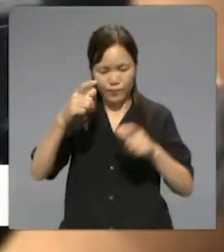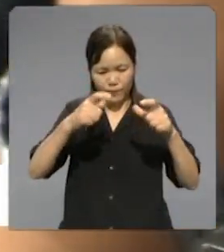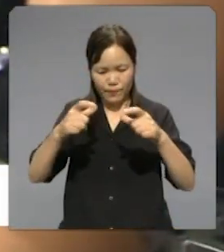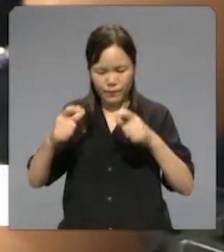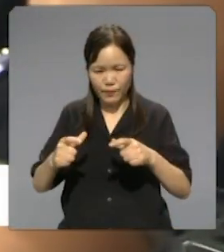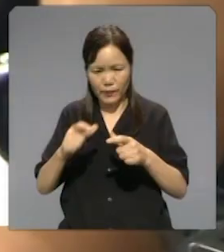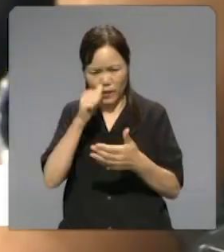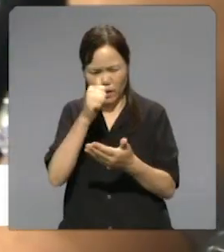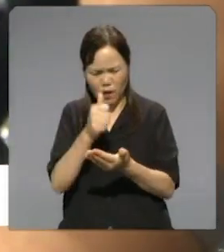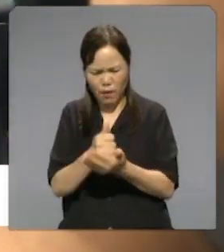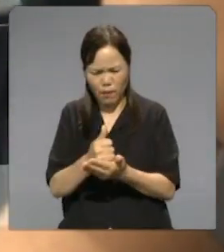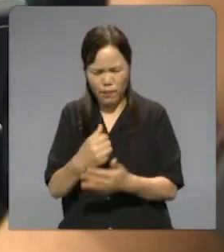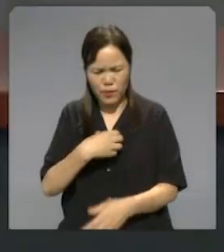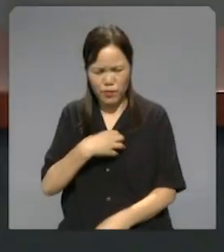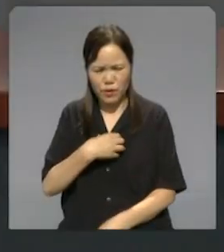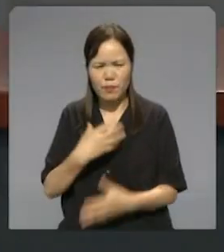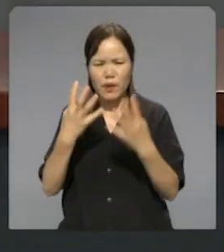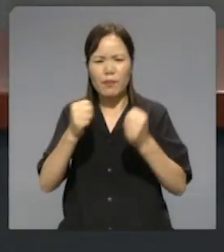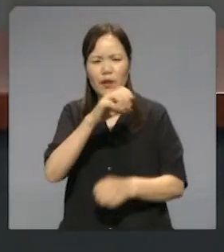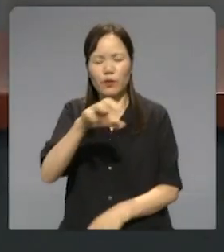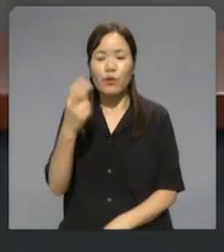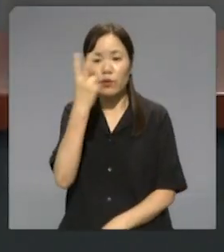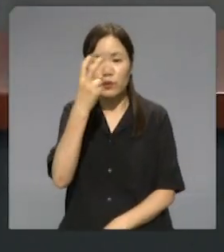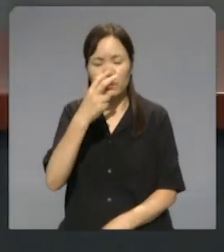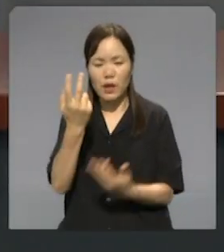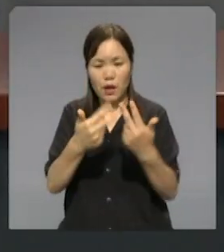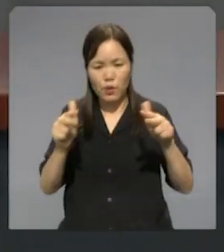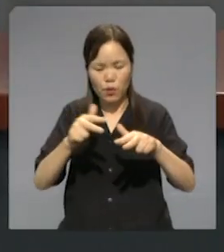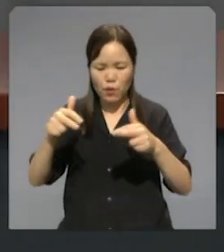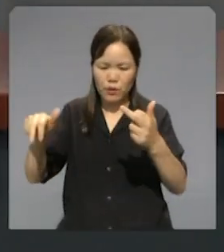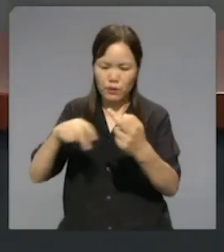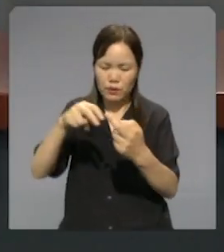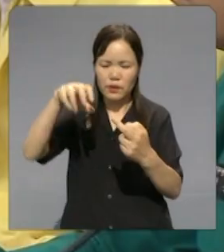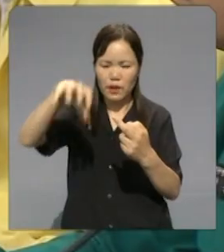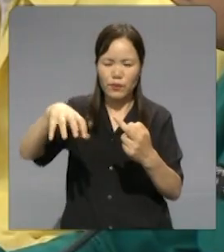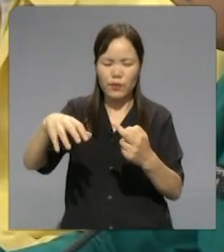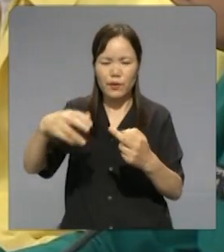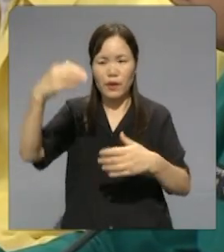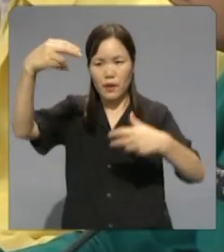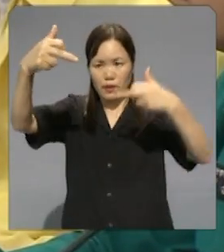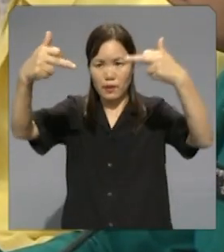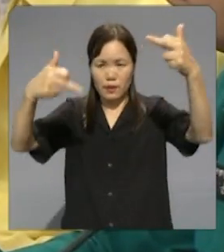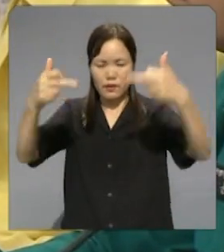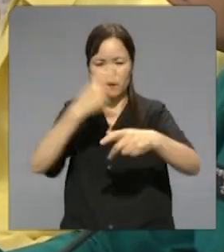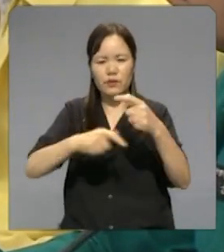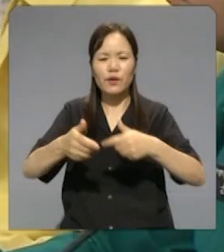범죄 취약 지역 전수조사를 실시해 공원과 등산로에 CCTV를